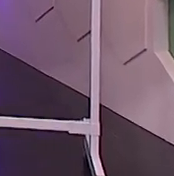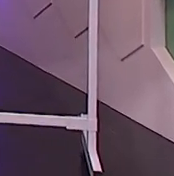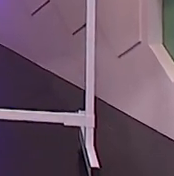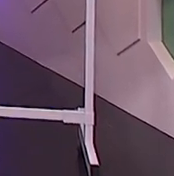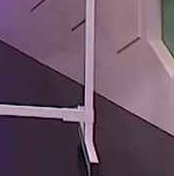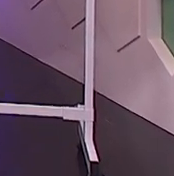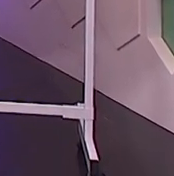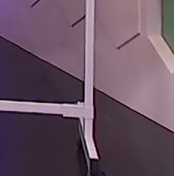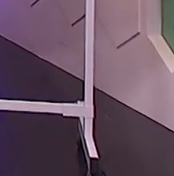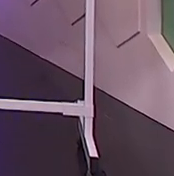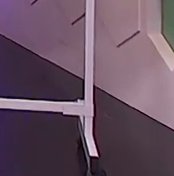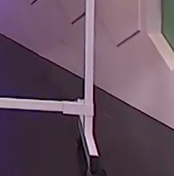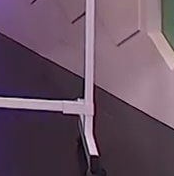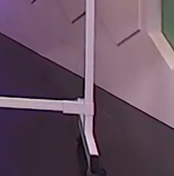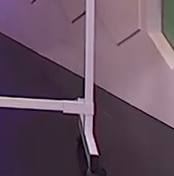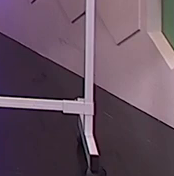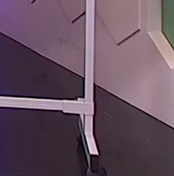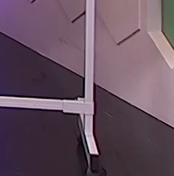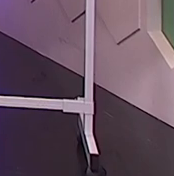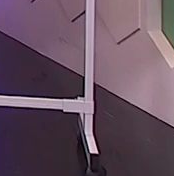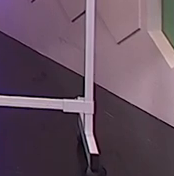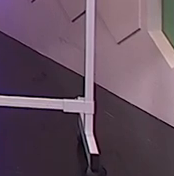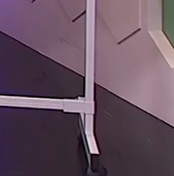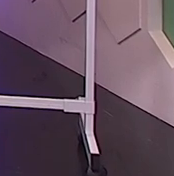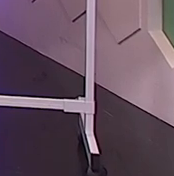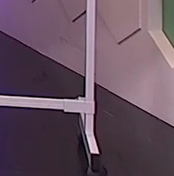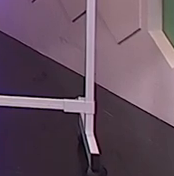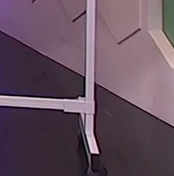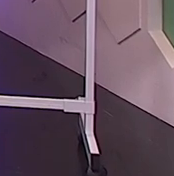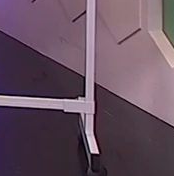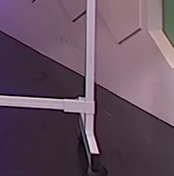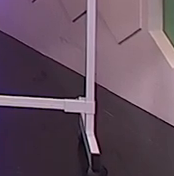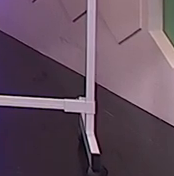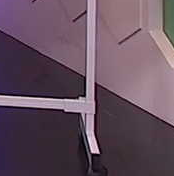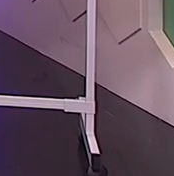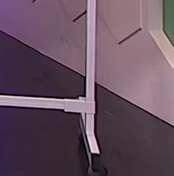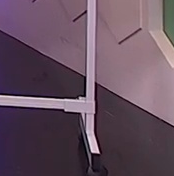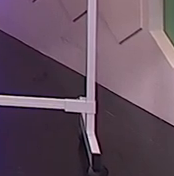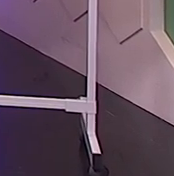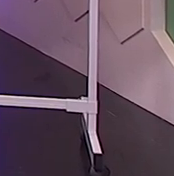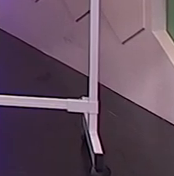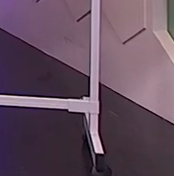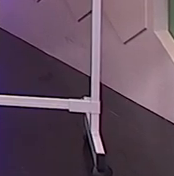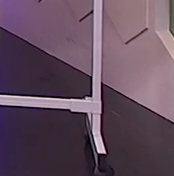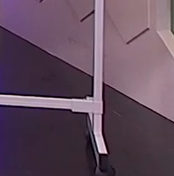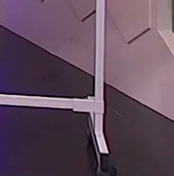tak boleh. Kena tiga. Lepas tu sembilan. Sebelas.